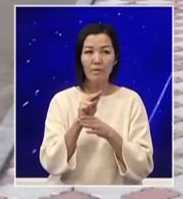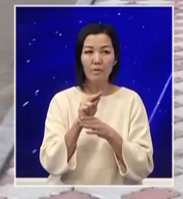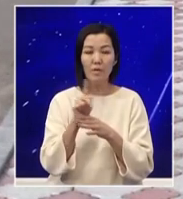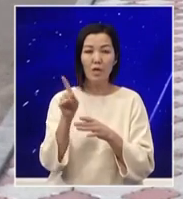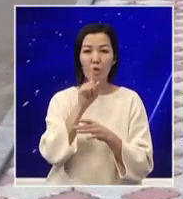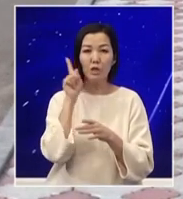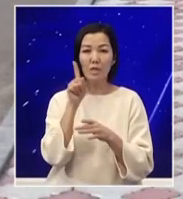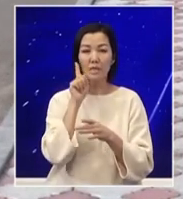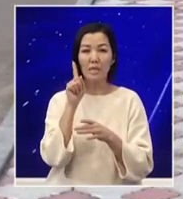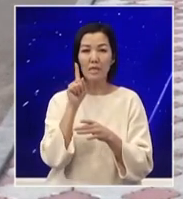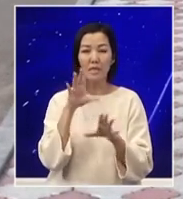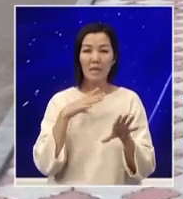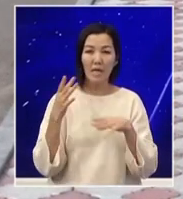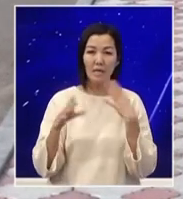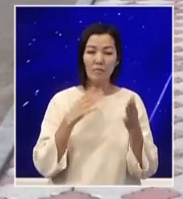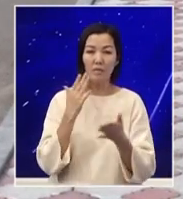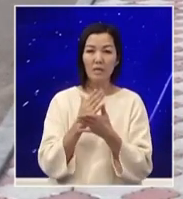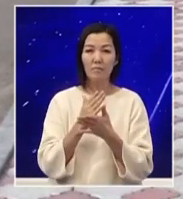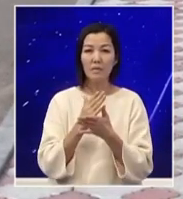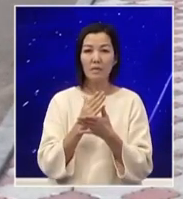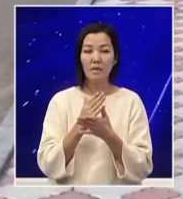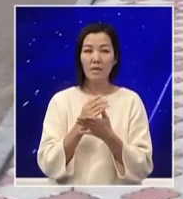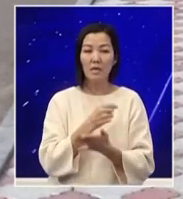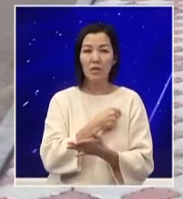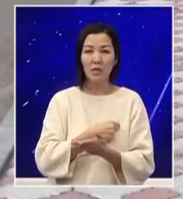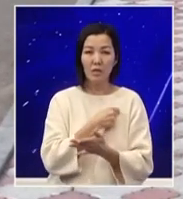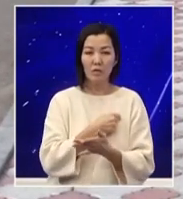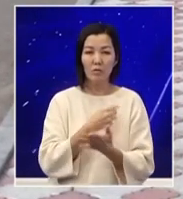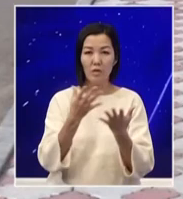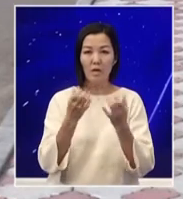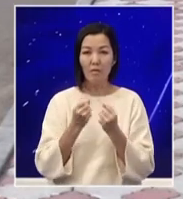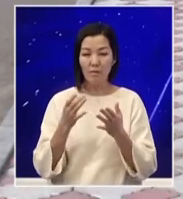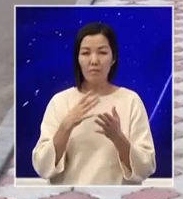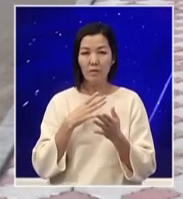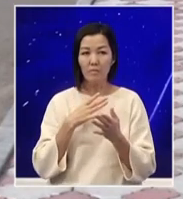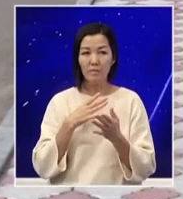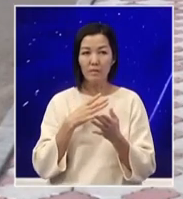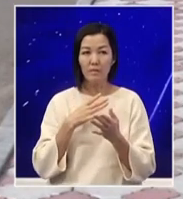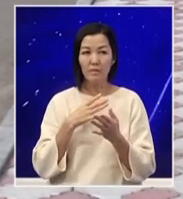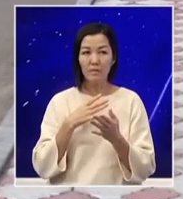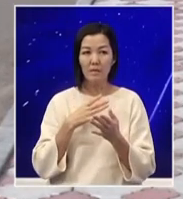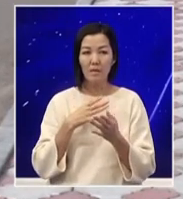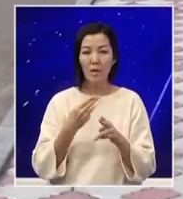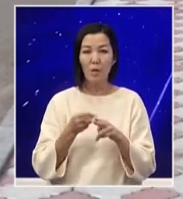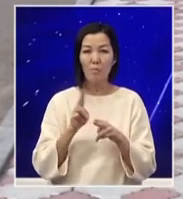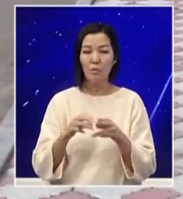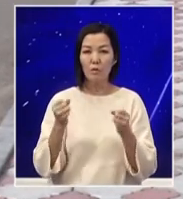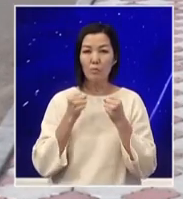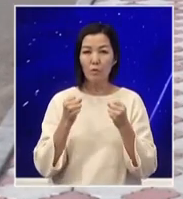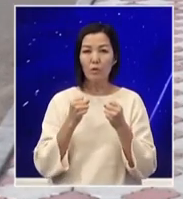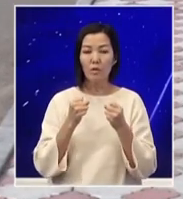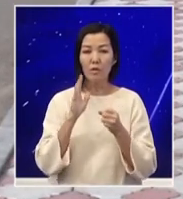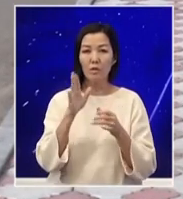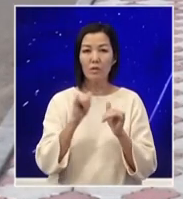жасөспірім балаларды дайындап отырмыз. Қазір соған жаттықтырушылар қабылдап отырмыз жұмыстарға. Енді бұларды бұл спорт түрін ары қаратай